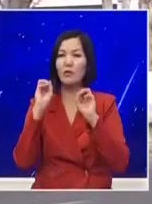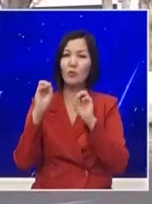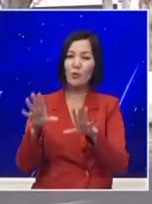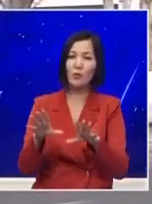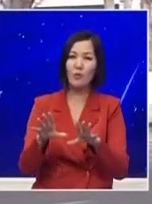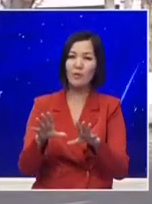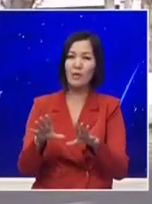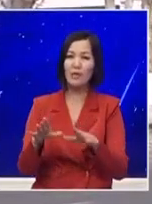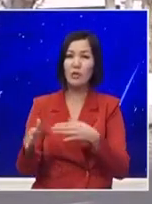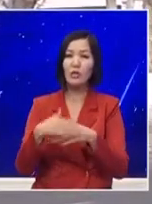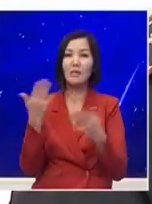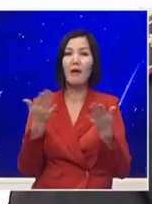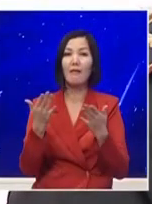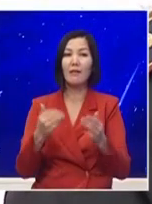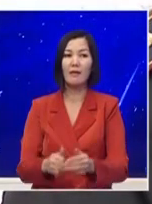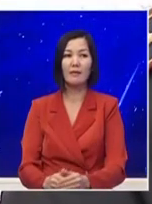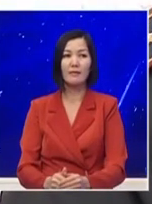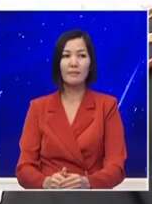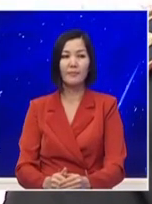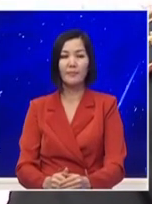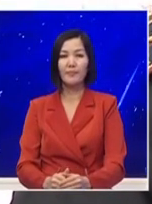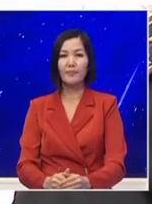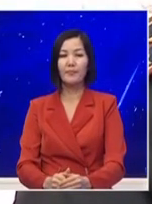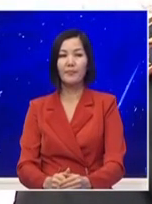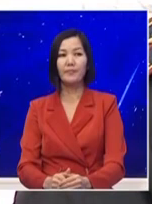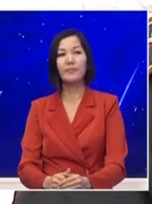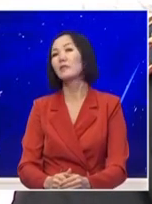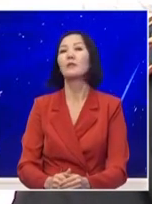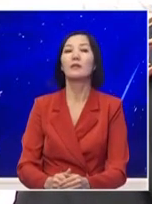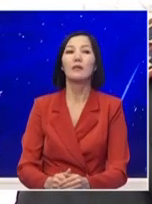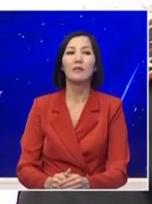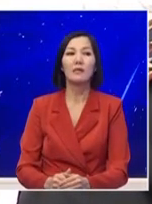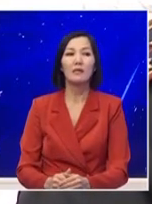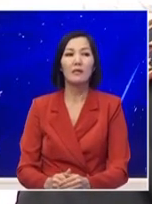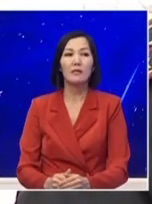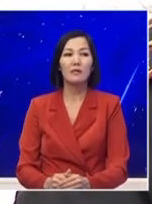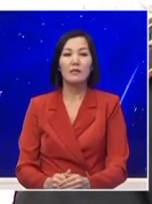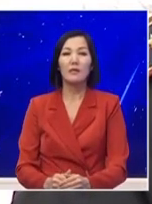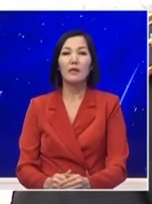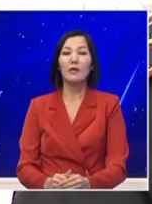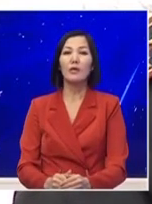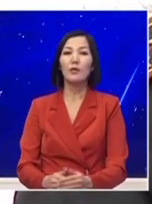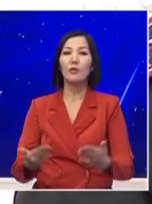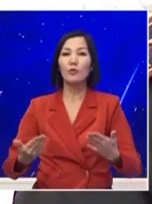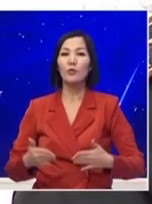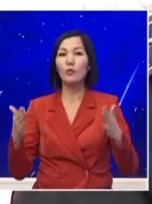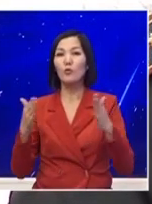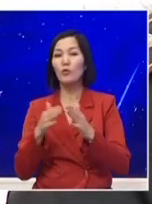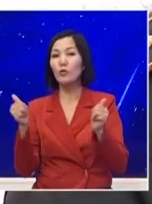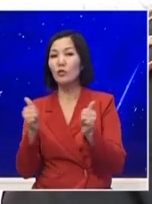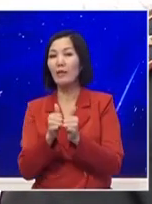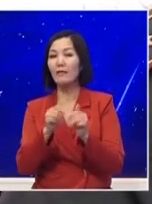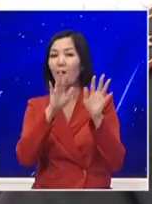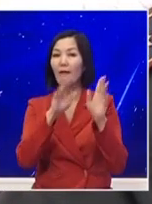үшін жазағандай. Вывоз снега воз жилых массивов запрещается. Тұрғын үй маңында қар төгуге тыйым